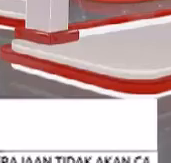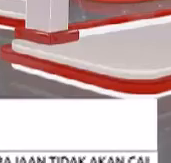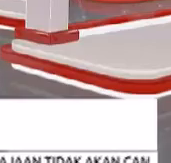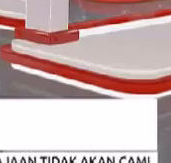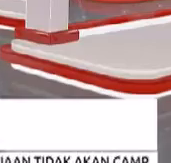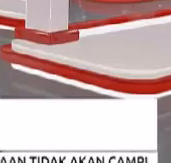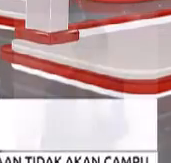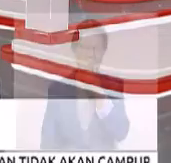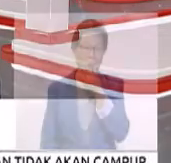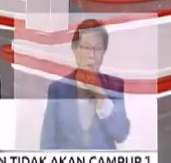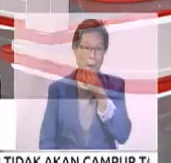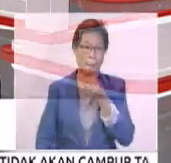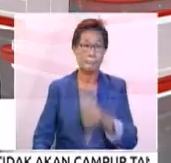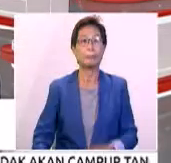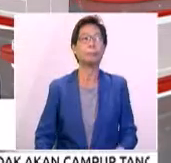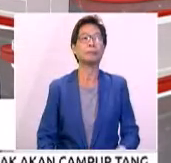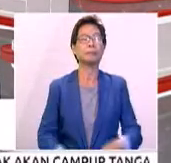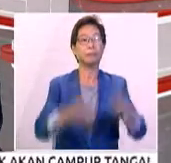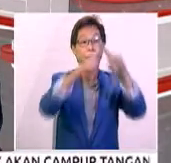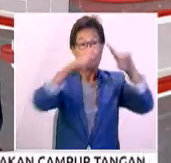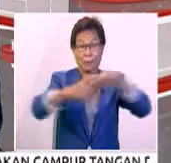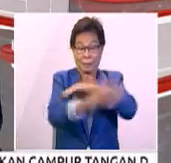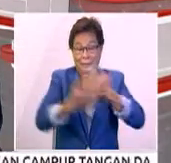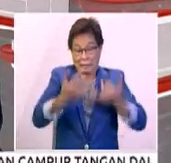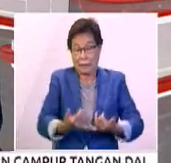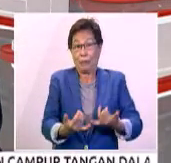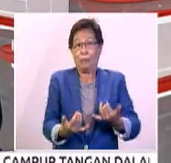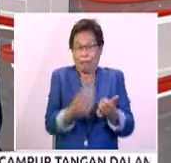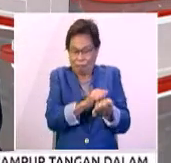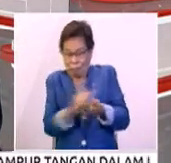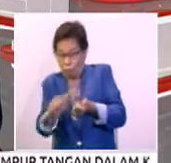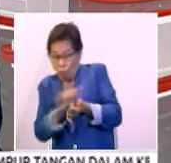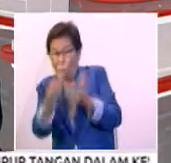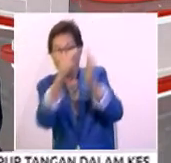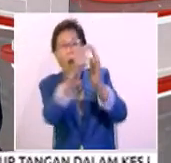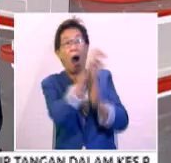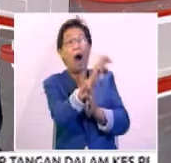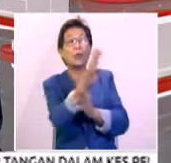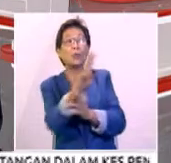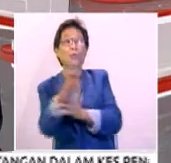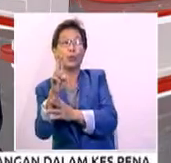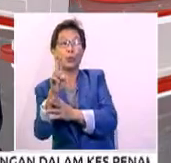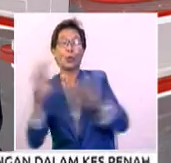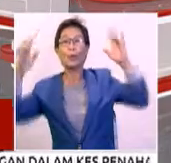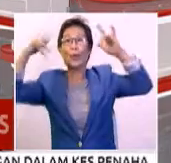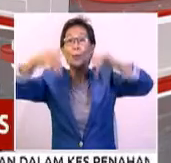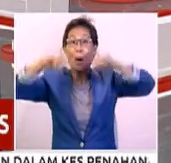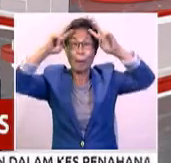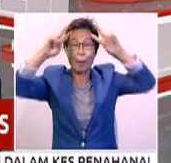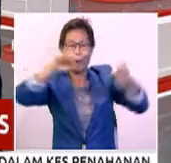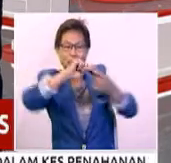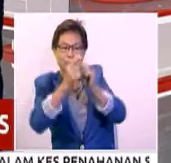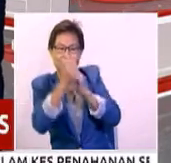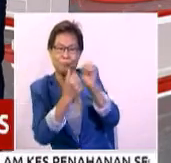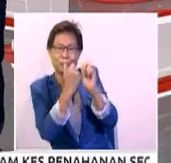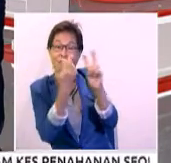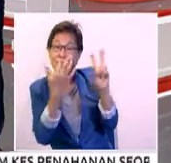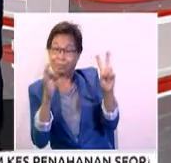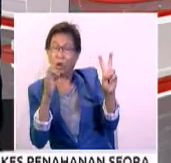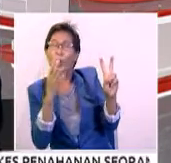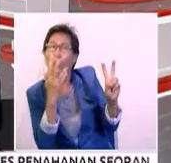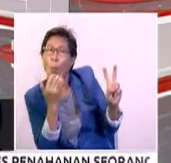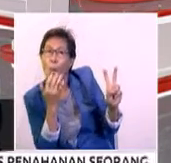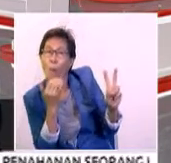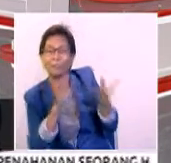Sebelum kita ke paparan-paparan lain, Dewan Negara hari ini meluluskan rang undang-undang RUU Perhimpunan Aman Pindaan 2019